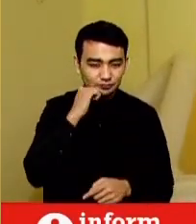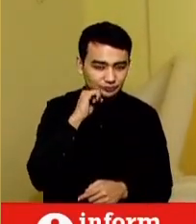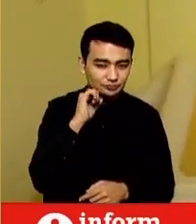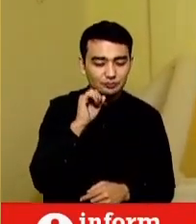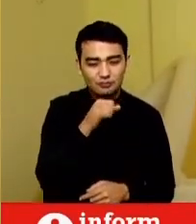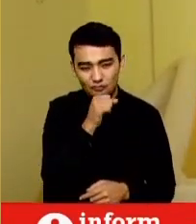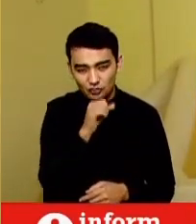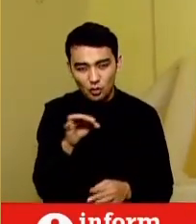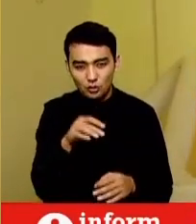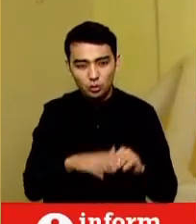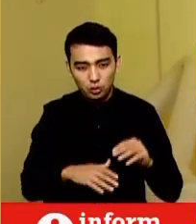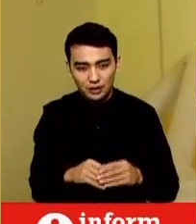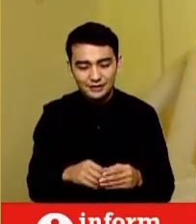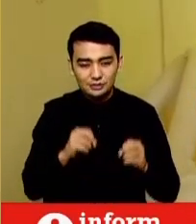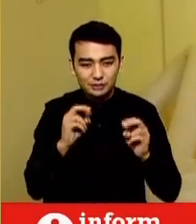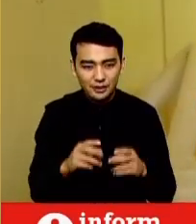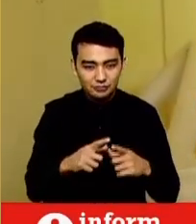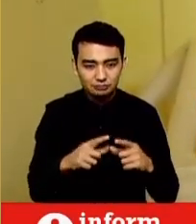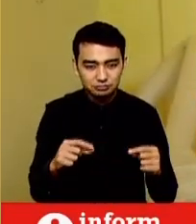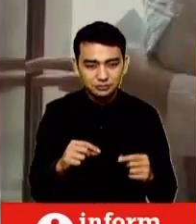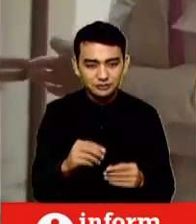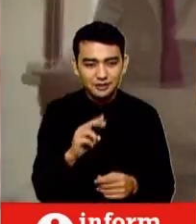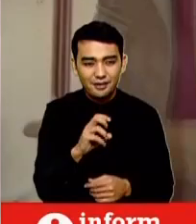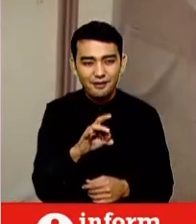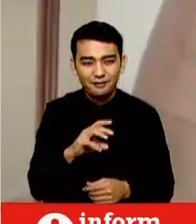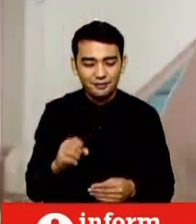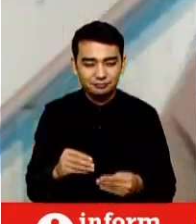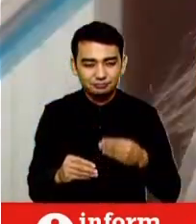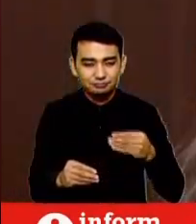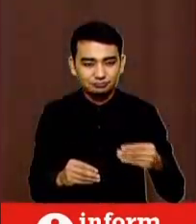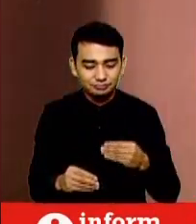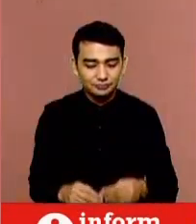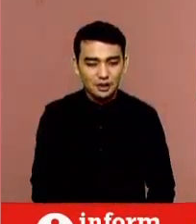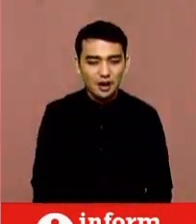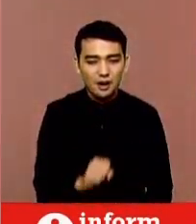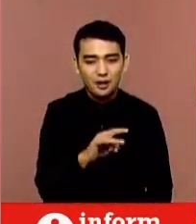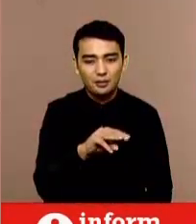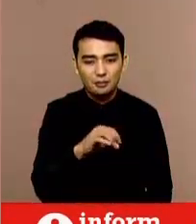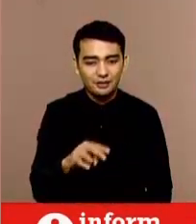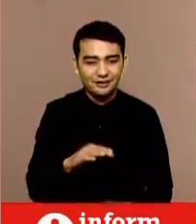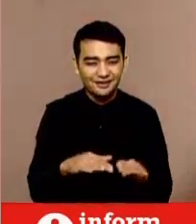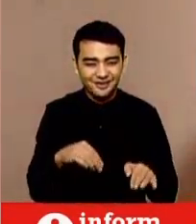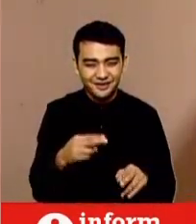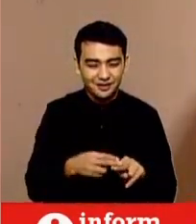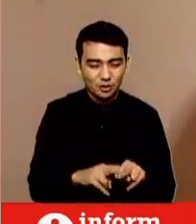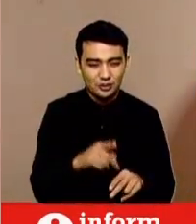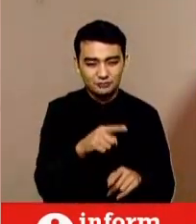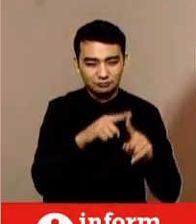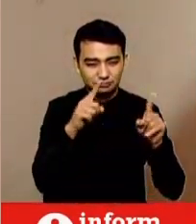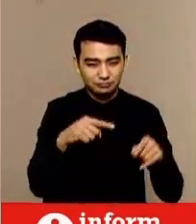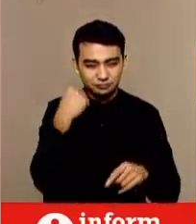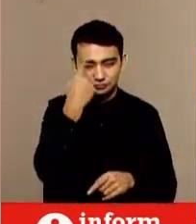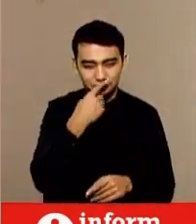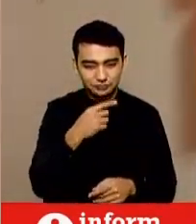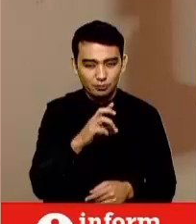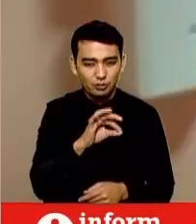болса, олардың қолдарында арнайы карточкалары болады. Арман балабақшасының сыртқы есіктеріне дәл осындай 4 биометрия